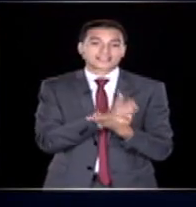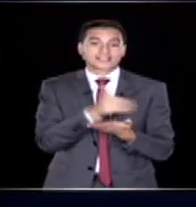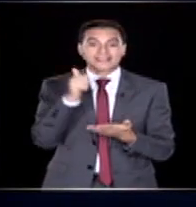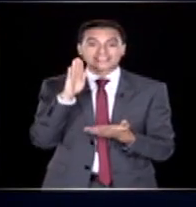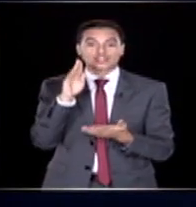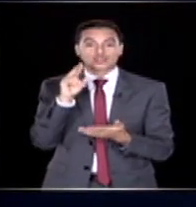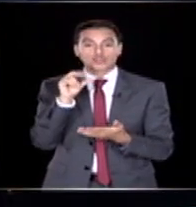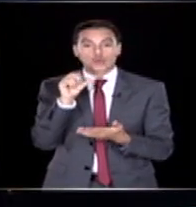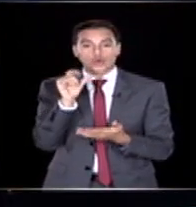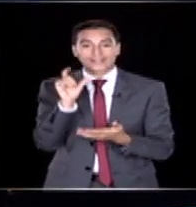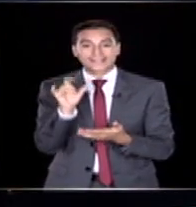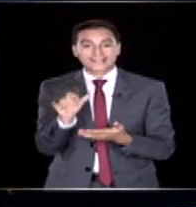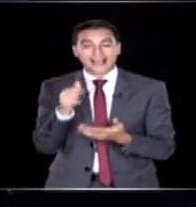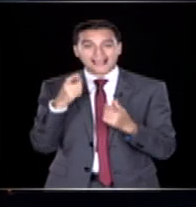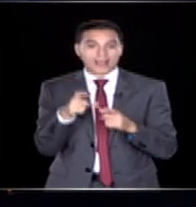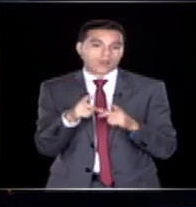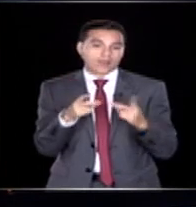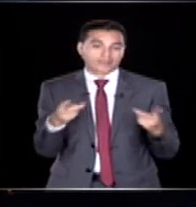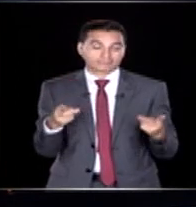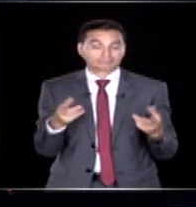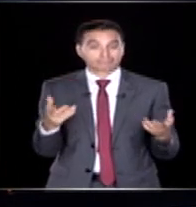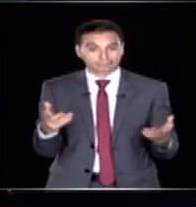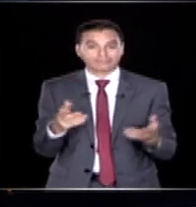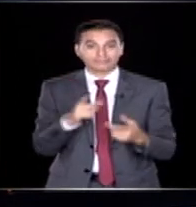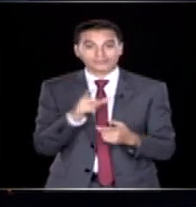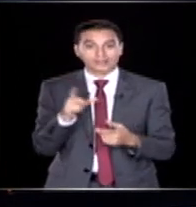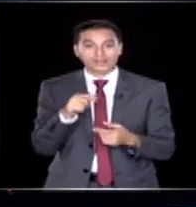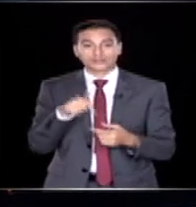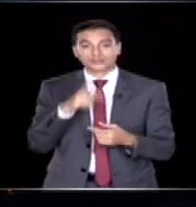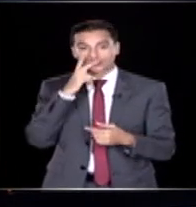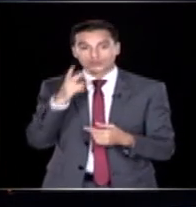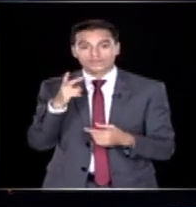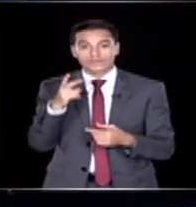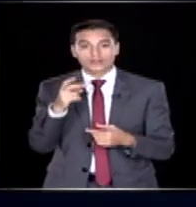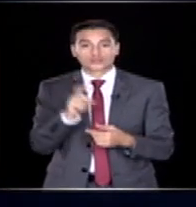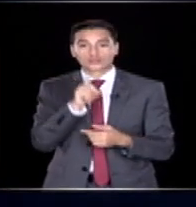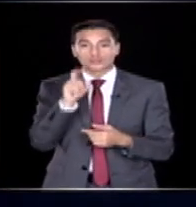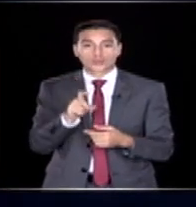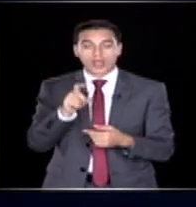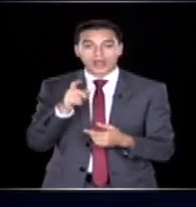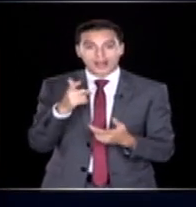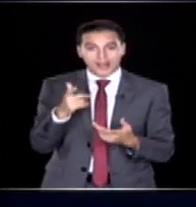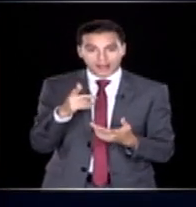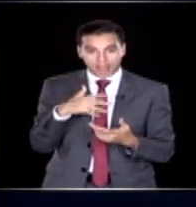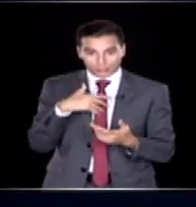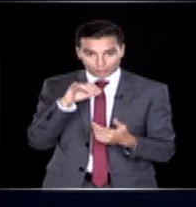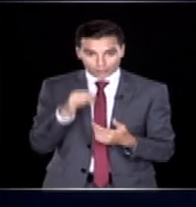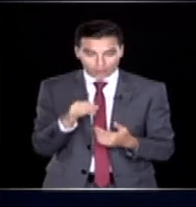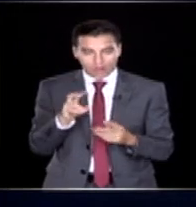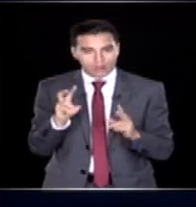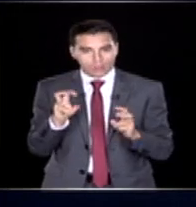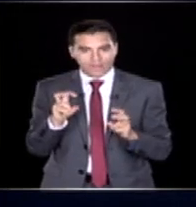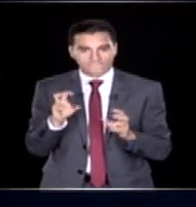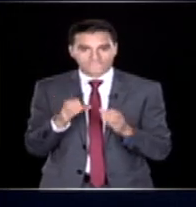ساموراي. فريق إكسبرس، عندنا سؤال في الجغرافيا وهناخد الجوكر ولا لأ؟ لا لسه شوي.